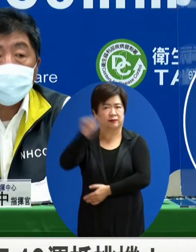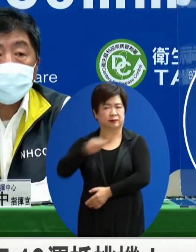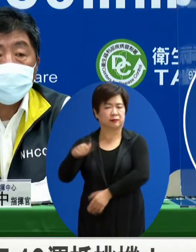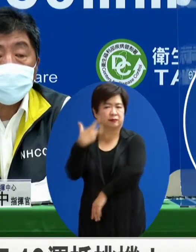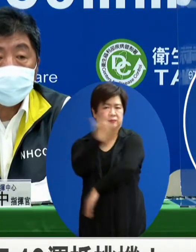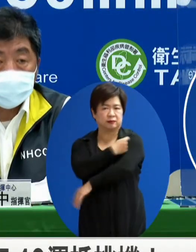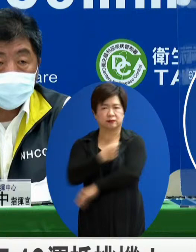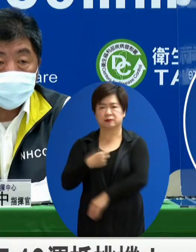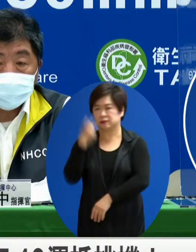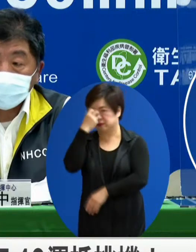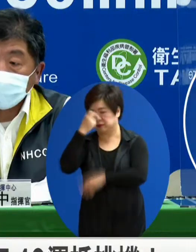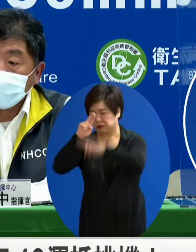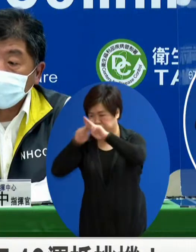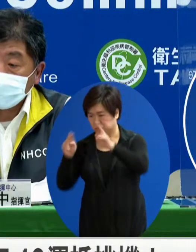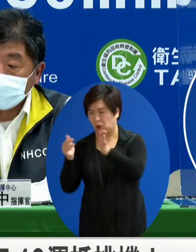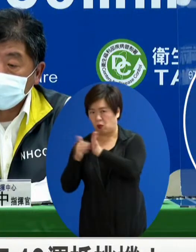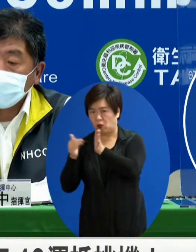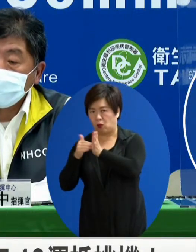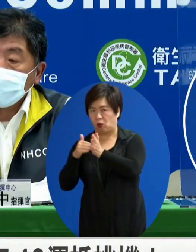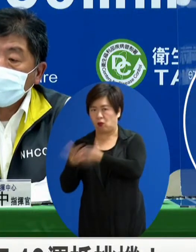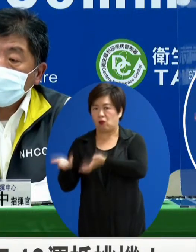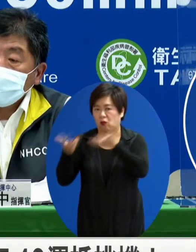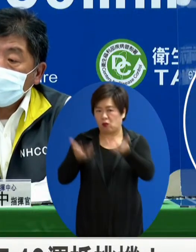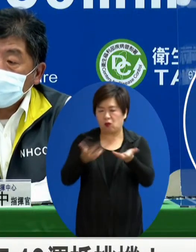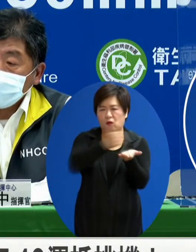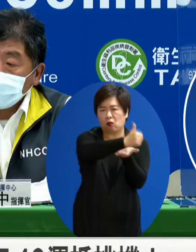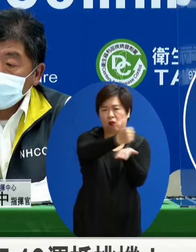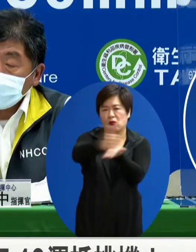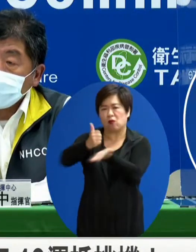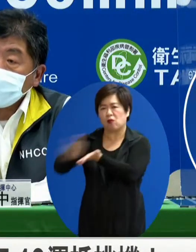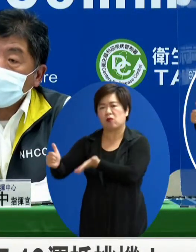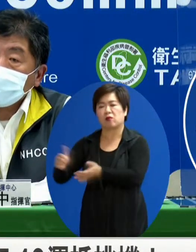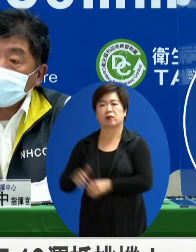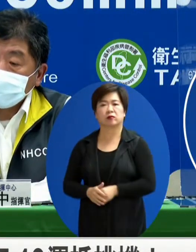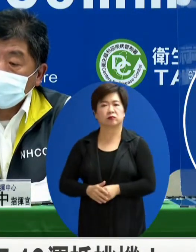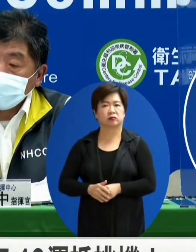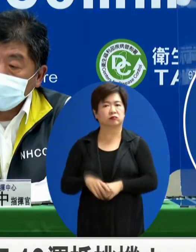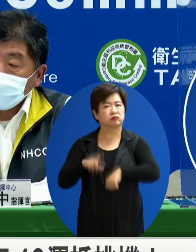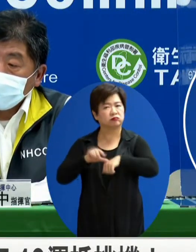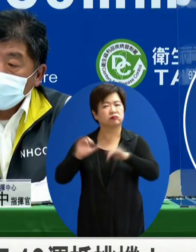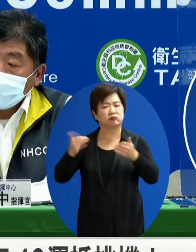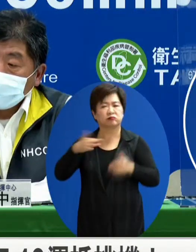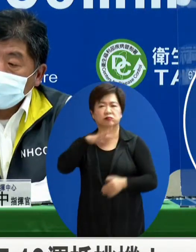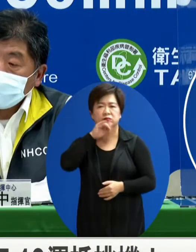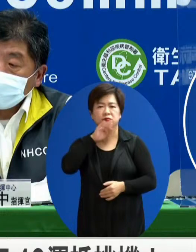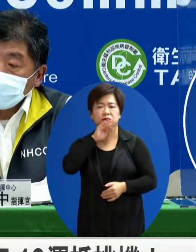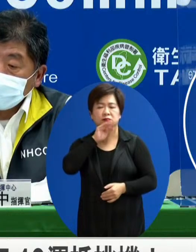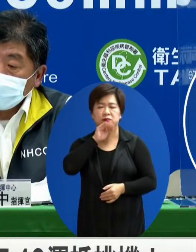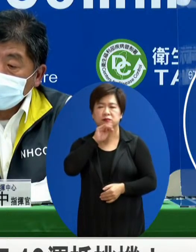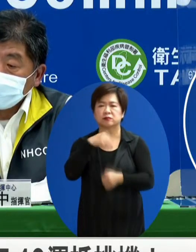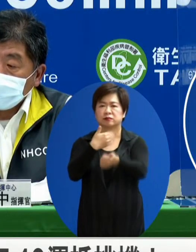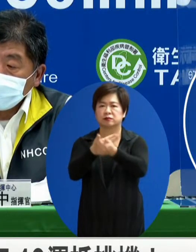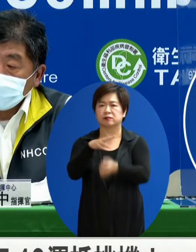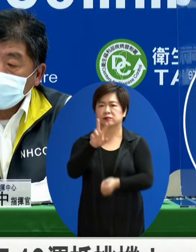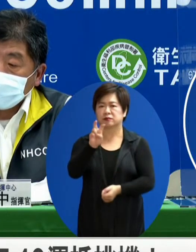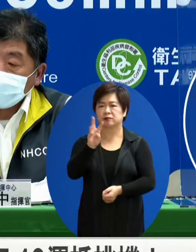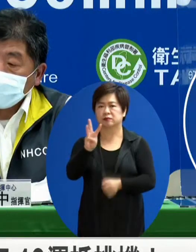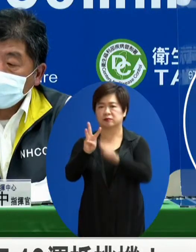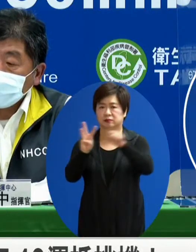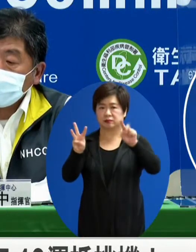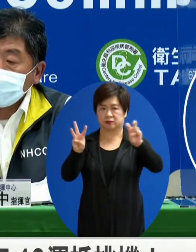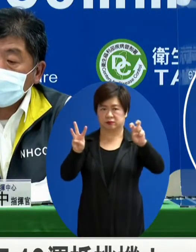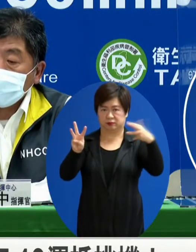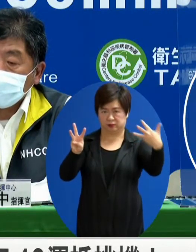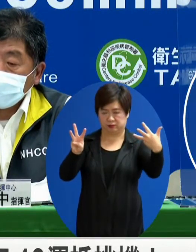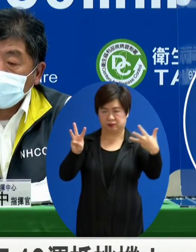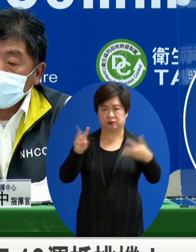苗封签检验哈，检验封签也要时间，好，所以我们是开到23岁，但23岁到28岁的